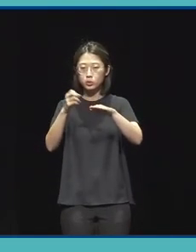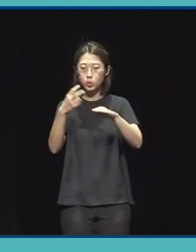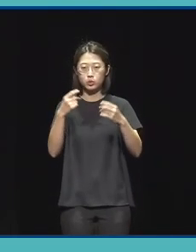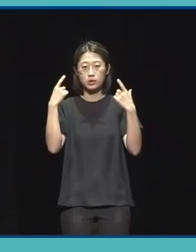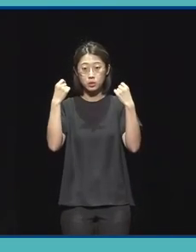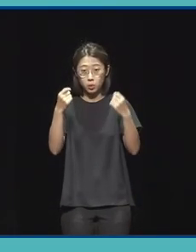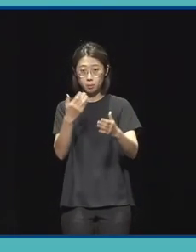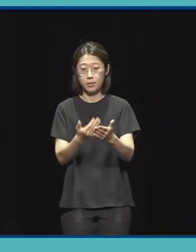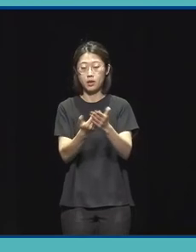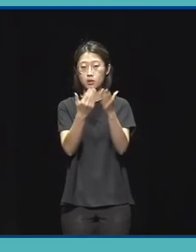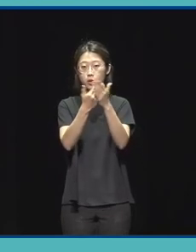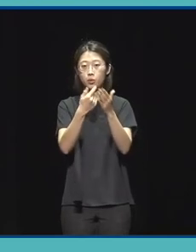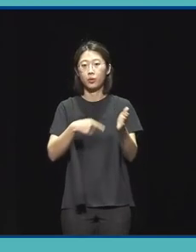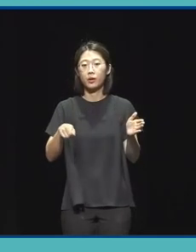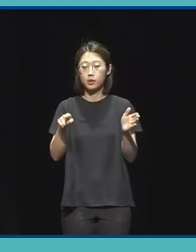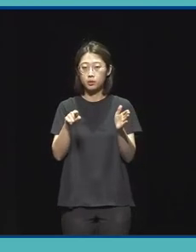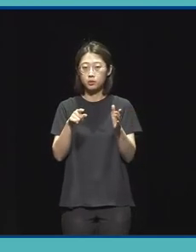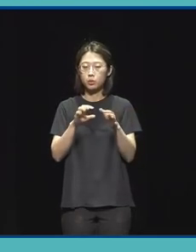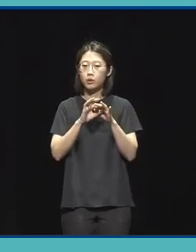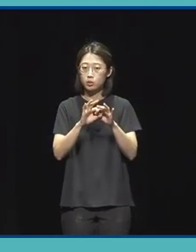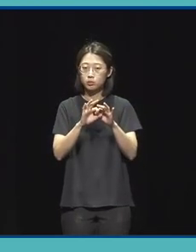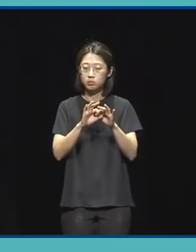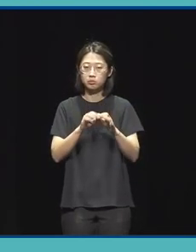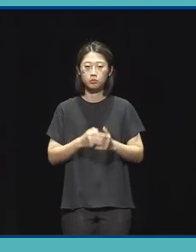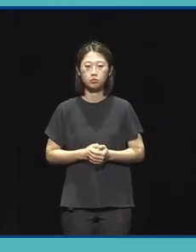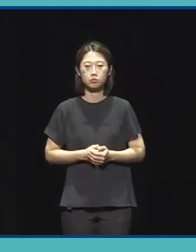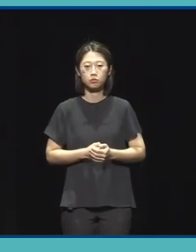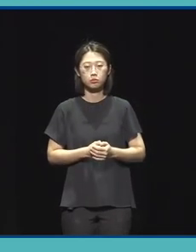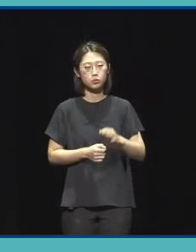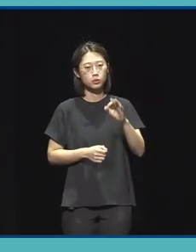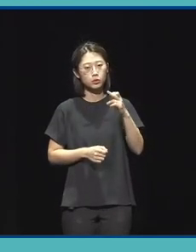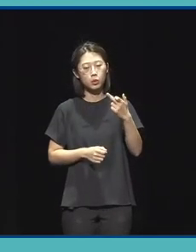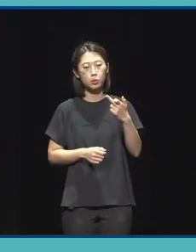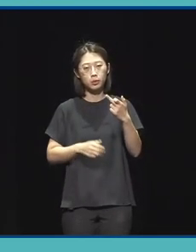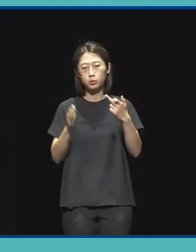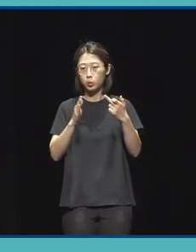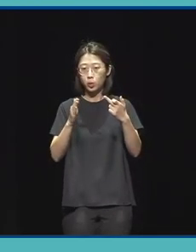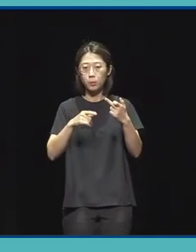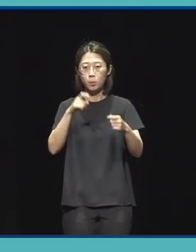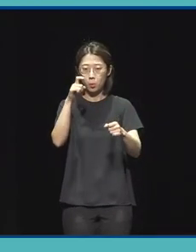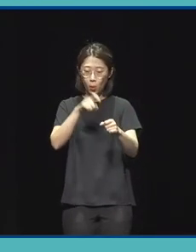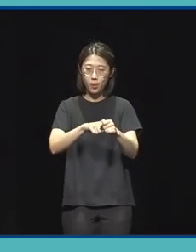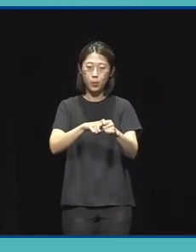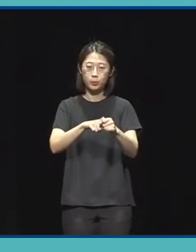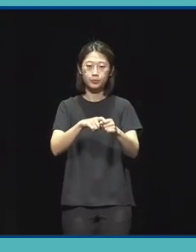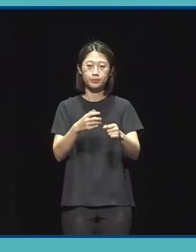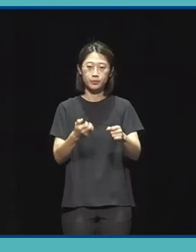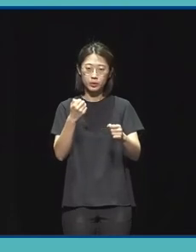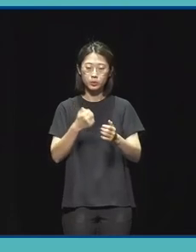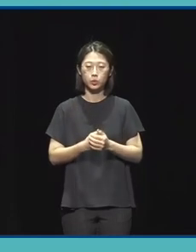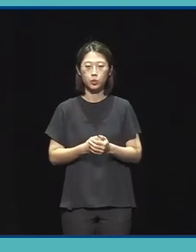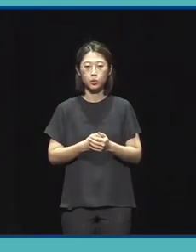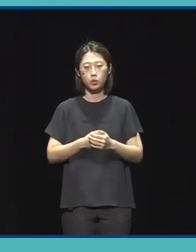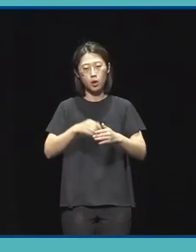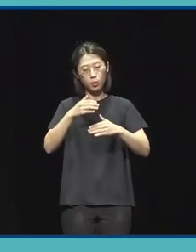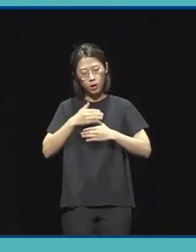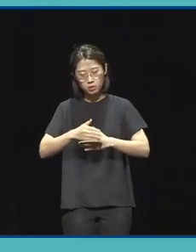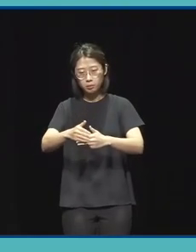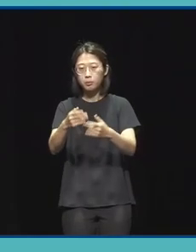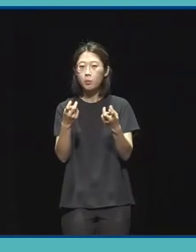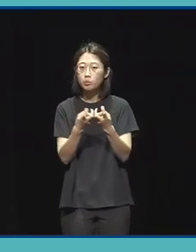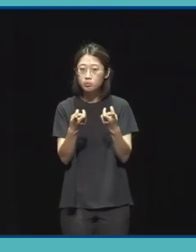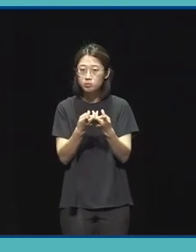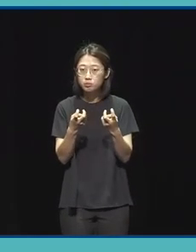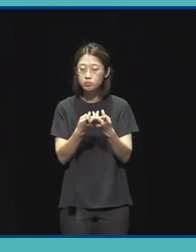가능한 도시 이런 17개 목표를 심화해서 공론으로 만들 수 있는 그런 과정을 어떻게 설계하느냐